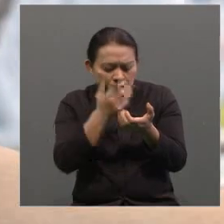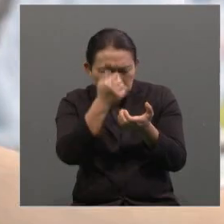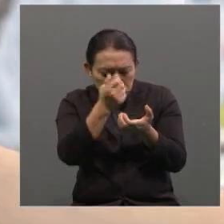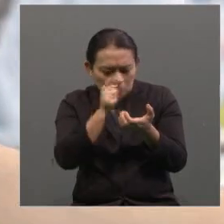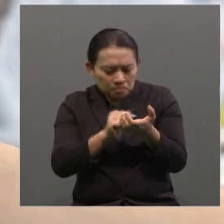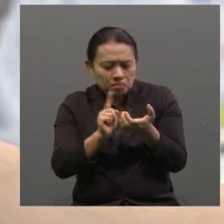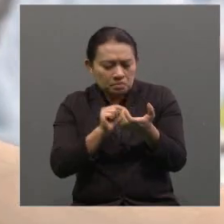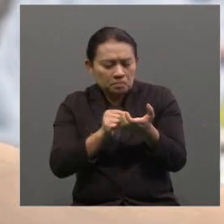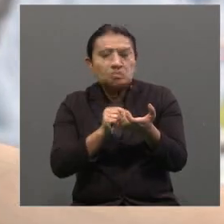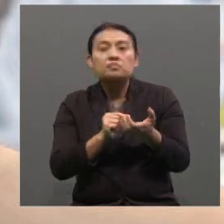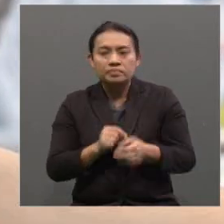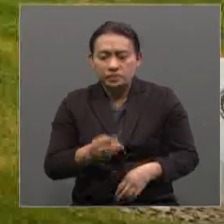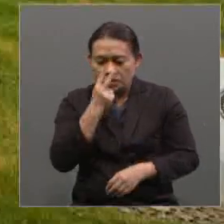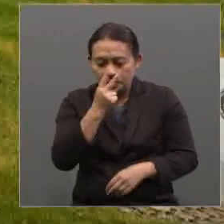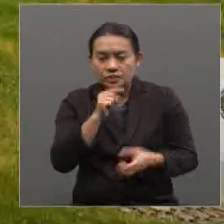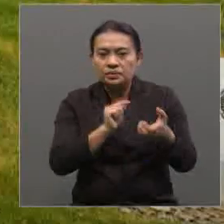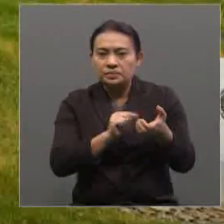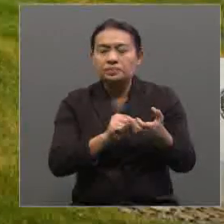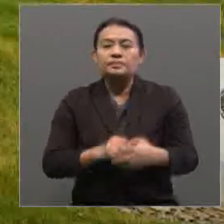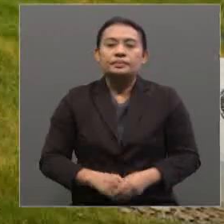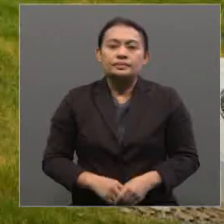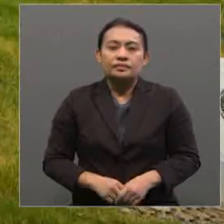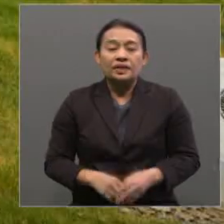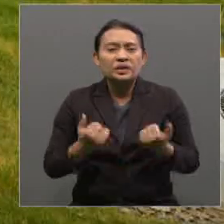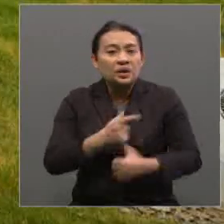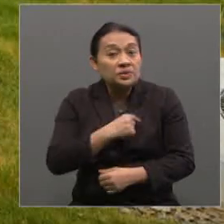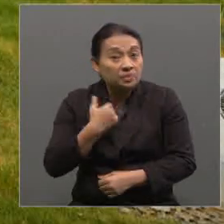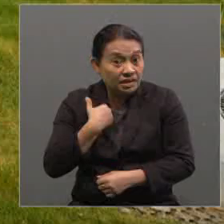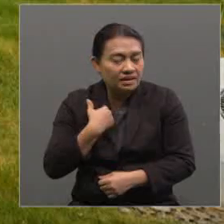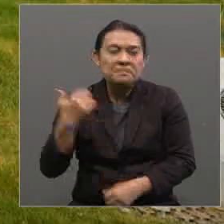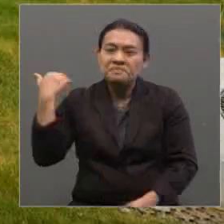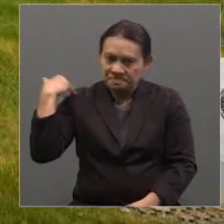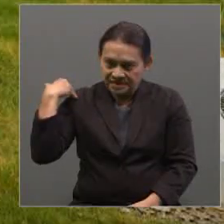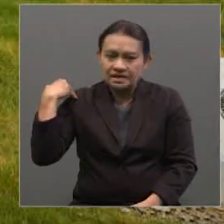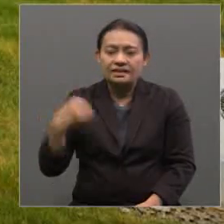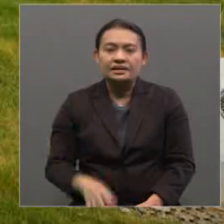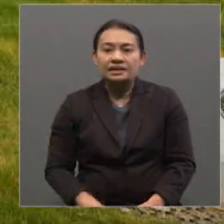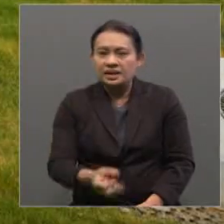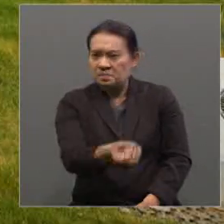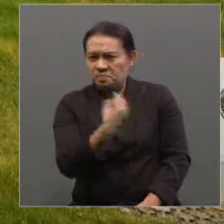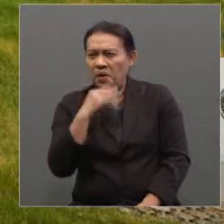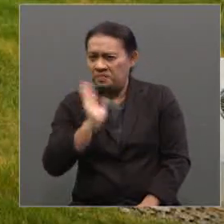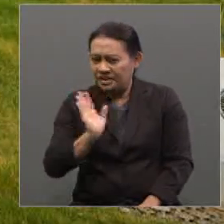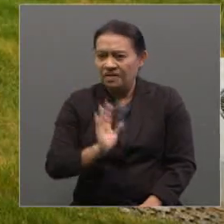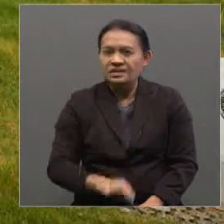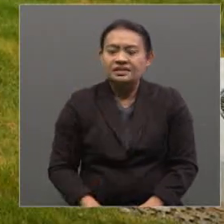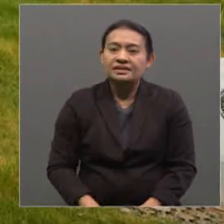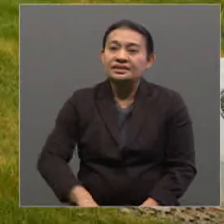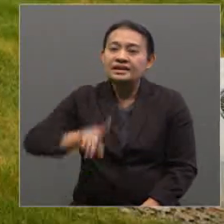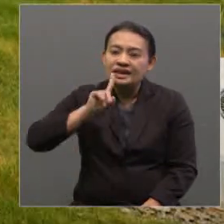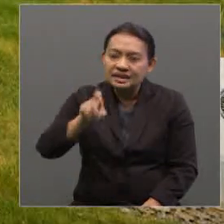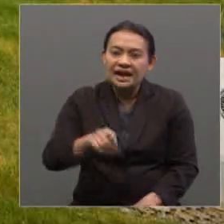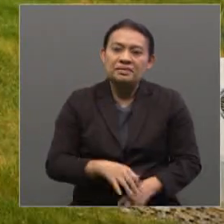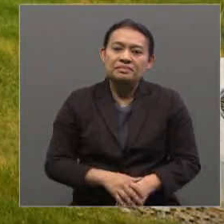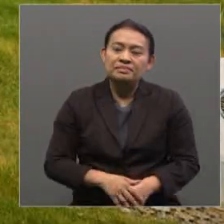จแล้วพอเป็นไปได้อะไรแบบนี ้ครับผมแล้วตอนนี้มีในใจบ้างยัง มีแล้วครับ มีแล้วเนาะแต่ยังไม่ต้องบอกพี่ก็ได้แต่ที่พี่ถามหน่อยว่าคน